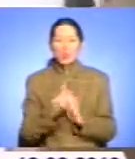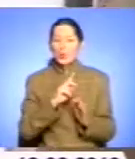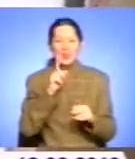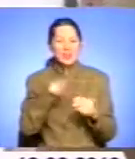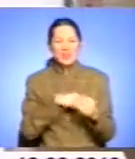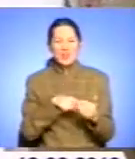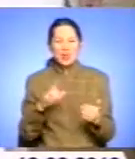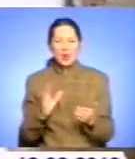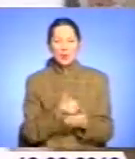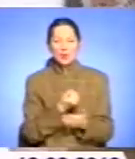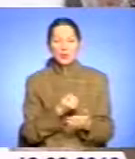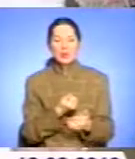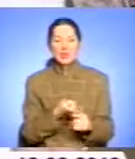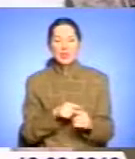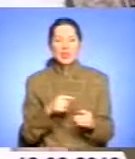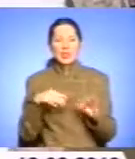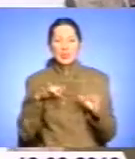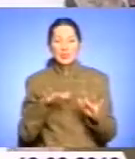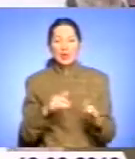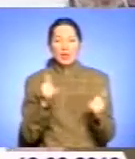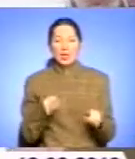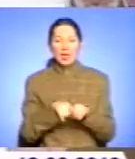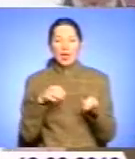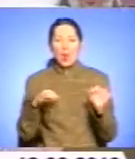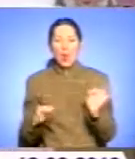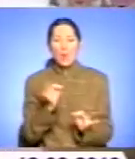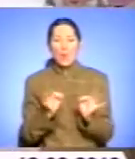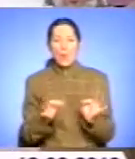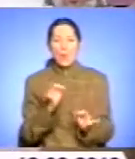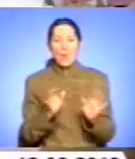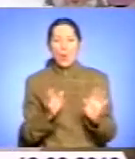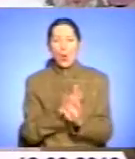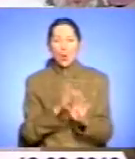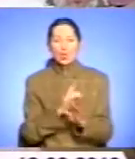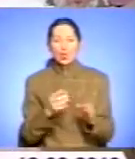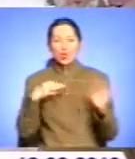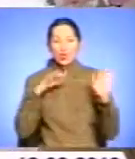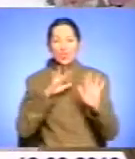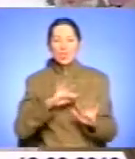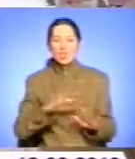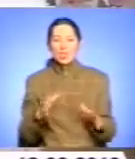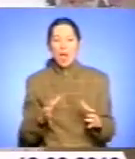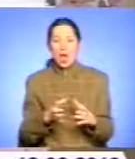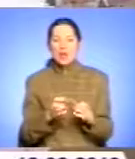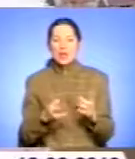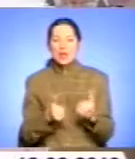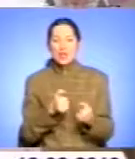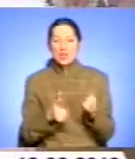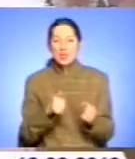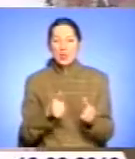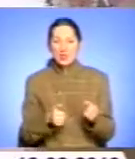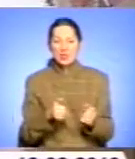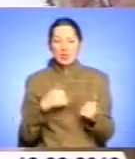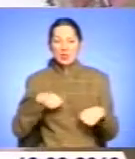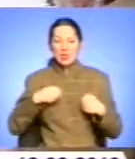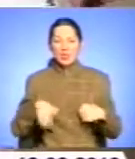справи, тому що зараз така погода, що сніг зовсім не ліпиться. Але ми старалися всі разом, оця вся компанія наша,